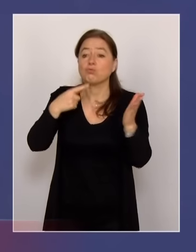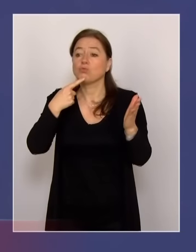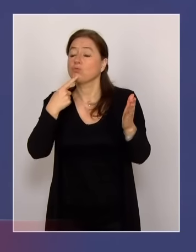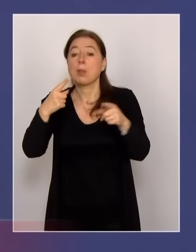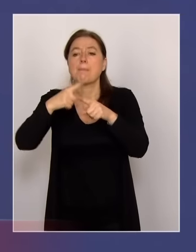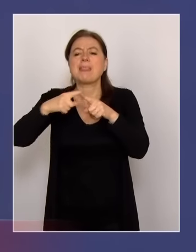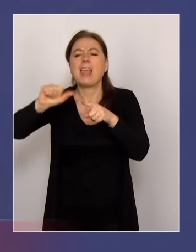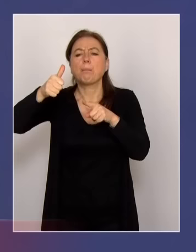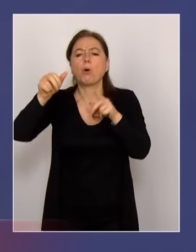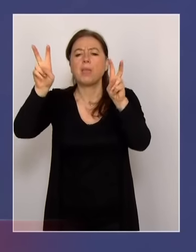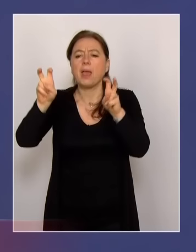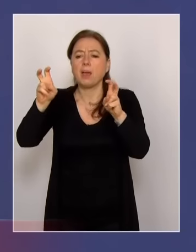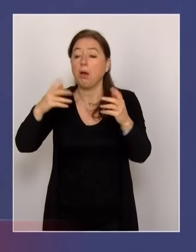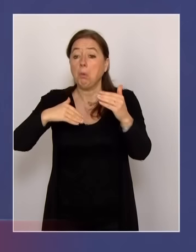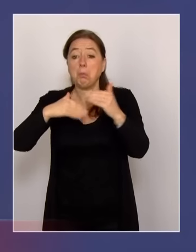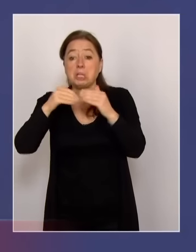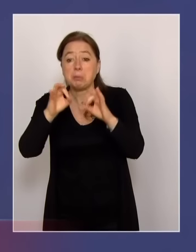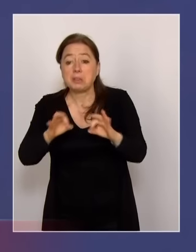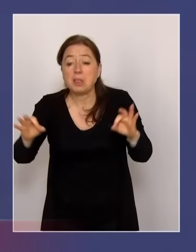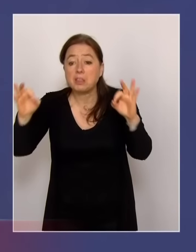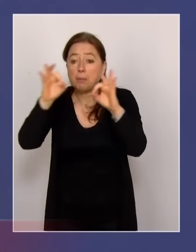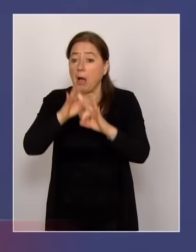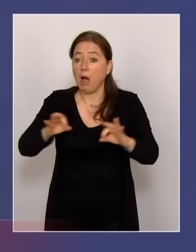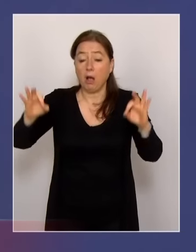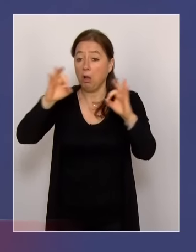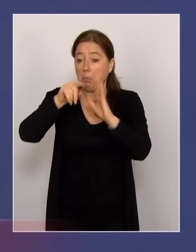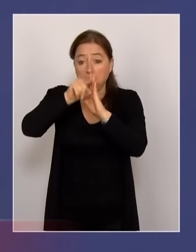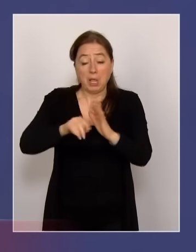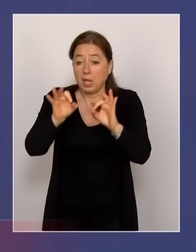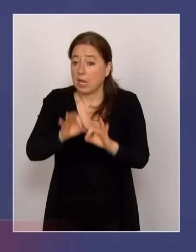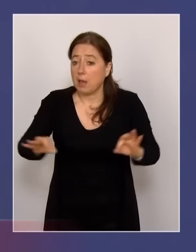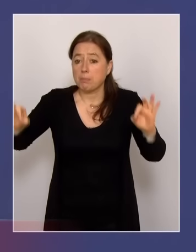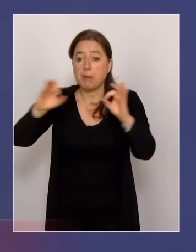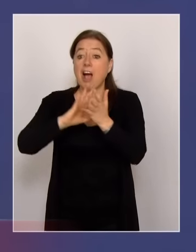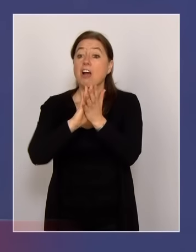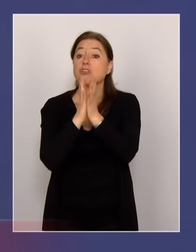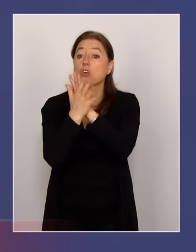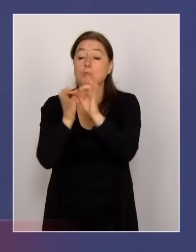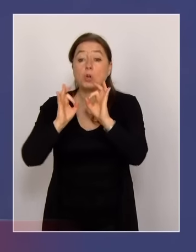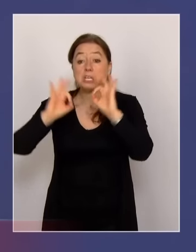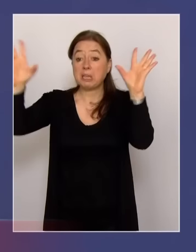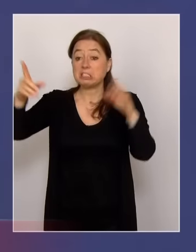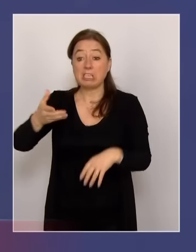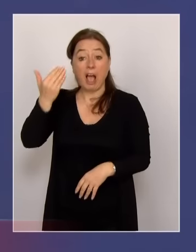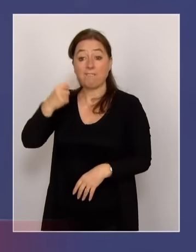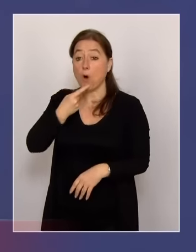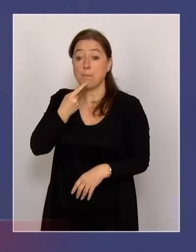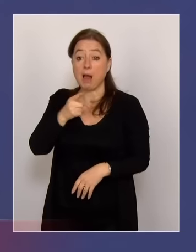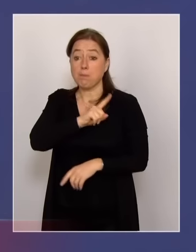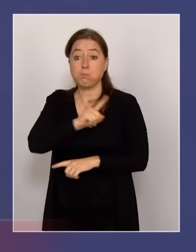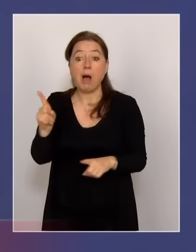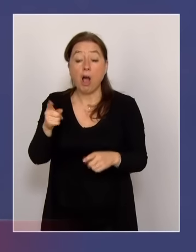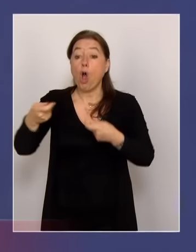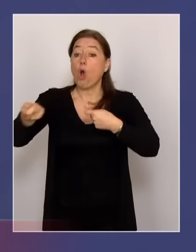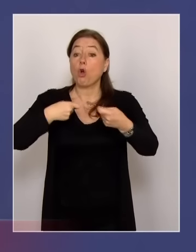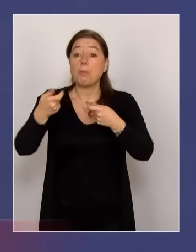semblaient pas limitées, il n avait pas de géopolitique de la matière première, le changement climatique était ignoré, le commerce était libre et tout le monde en